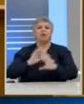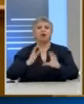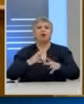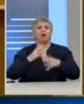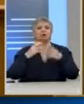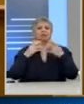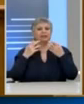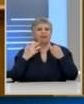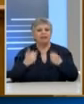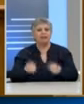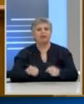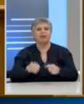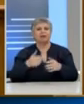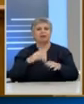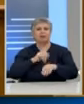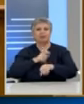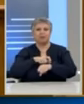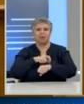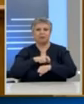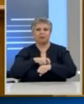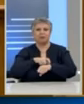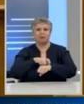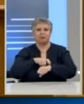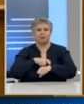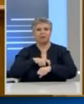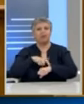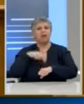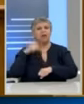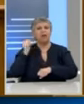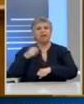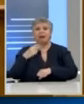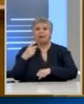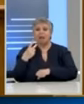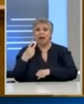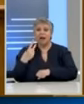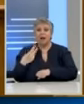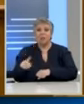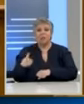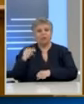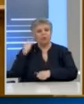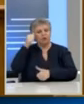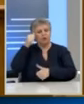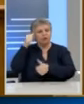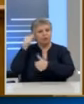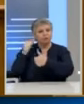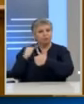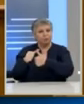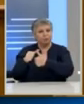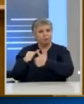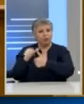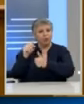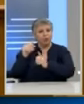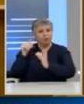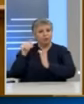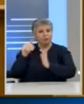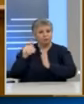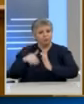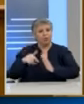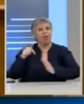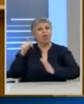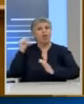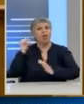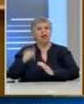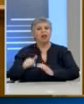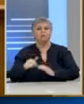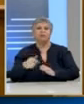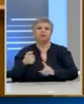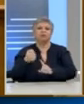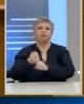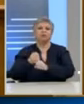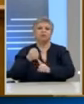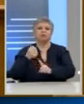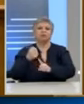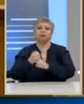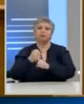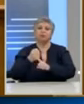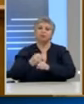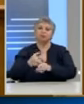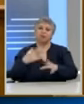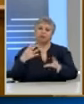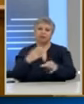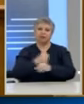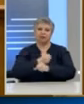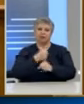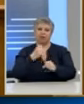κάθε ρήγμα του καταραίοντος συστήματος της νεοφιλελεύθερης ηγεμονίας. Διότι υπάρχει κάτι πιο σημαντικό πέρα από την